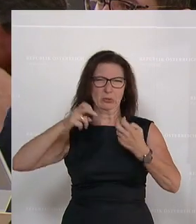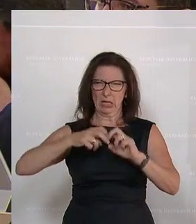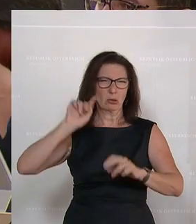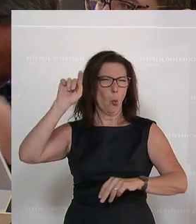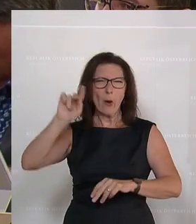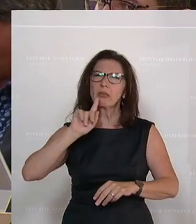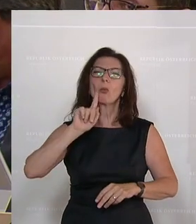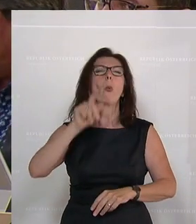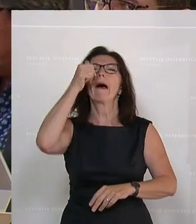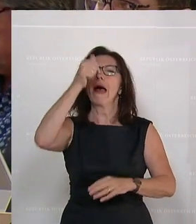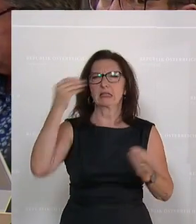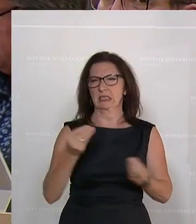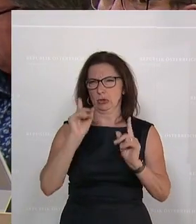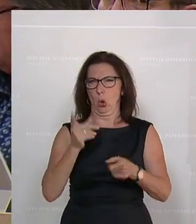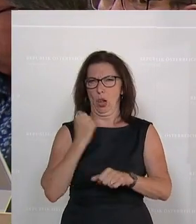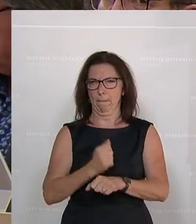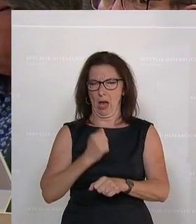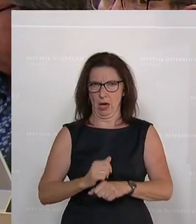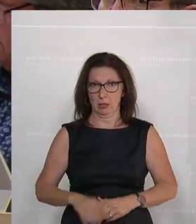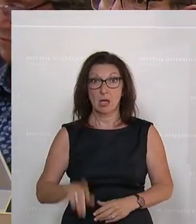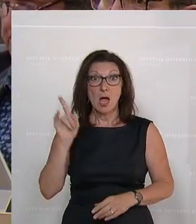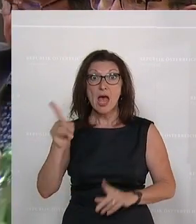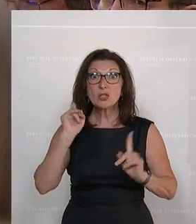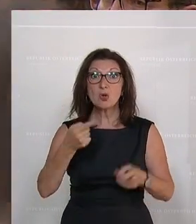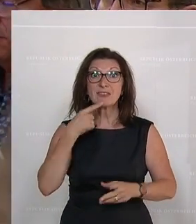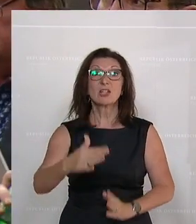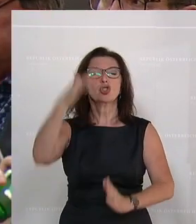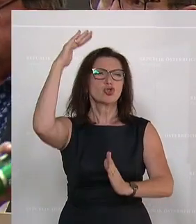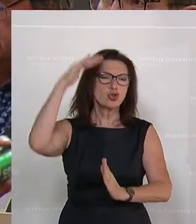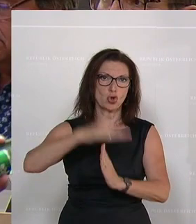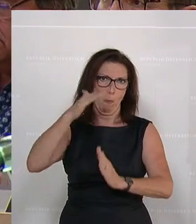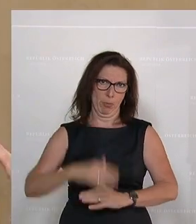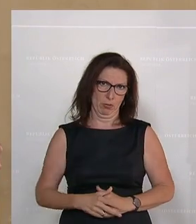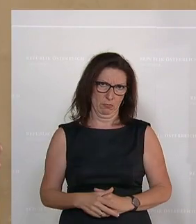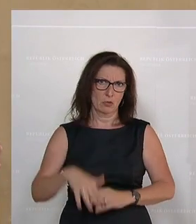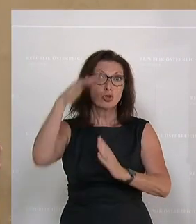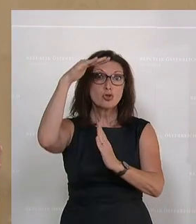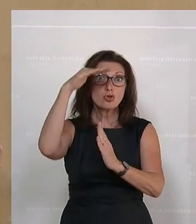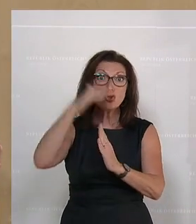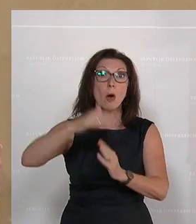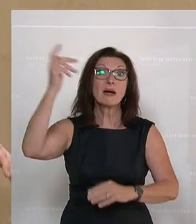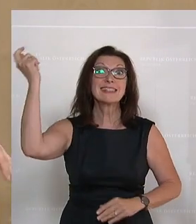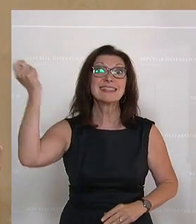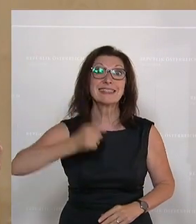einzigen auftrag ohne wenn und aber stopp zu sagen zu diesen selbstzerstörerischen sanktionen zu dieser politik